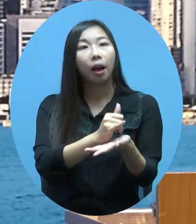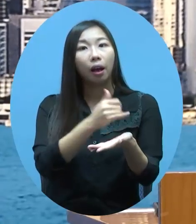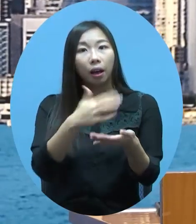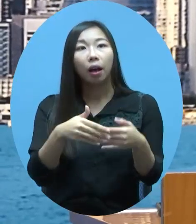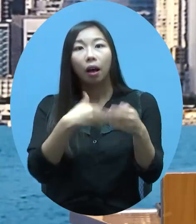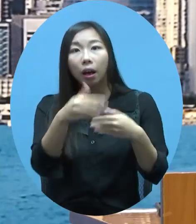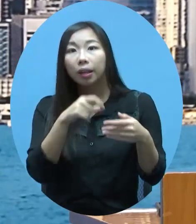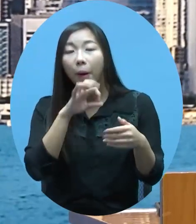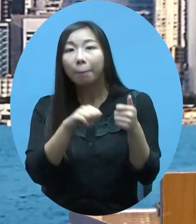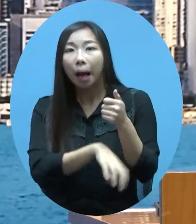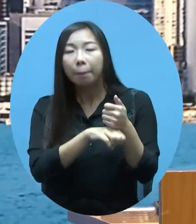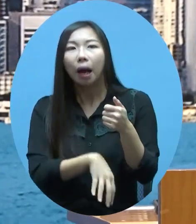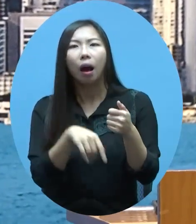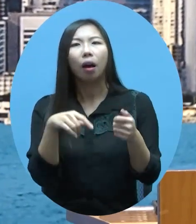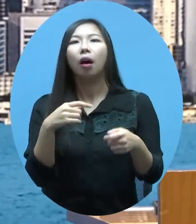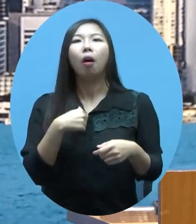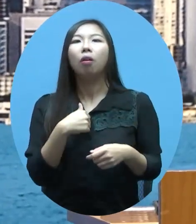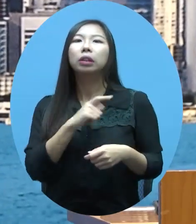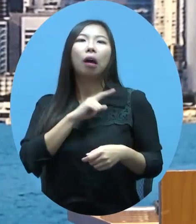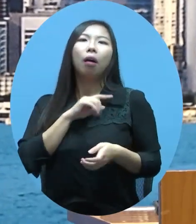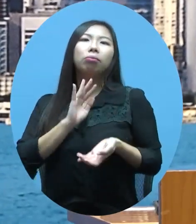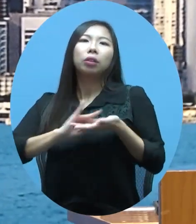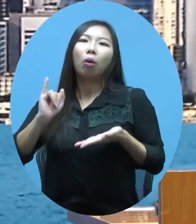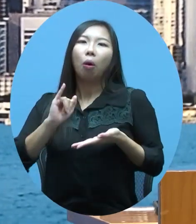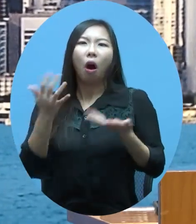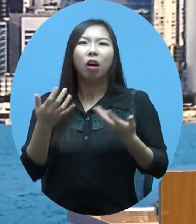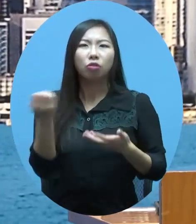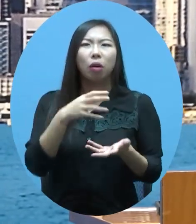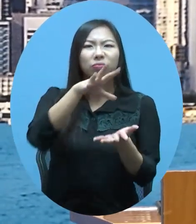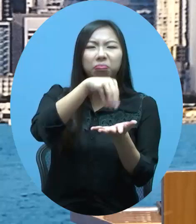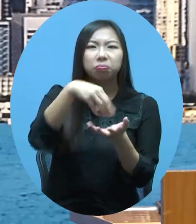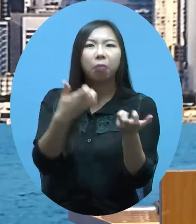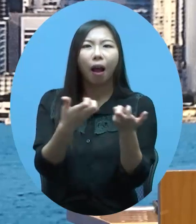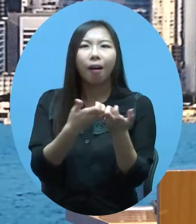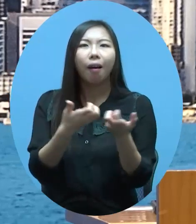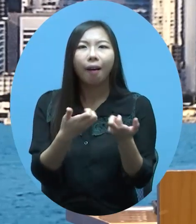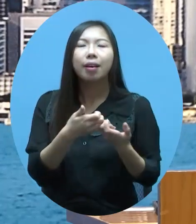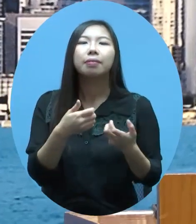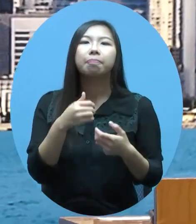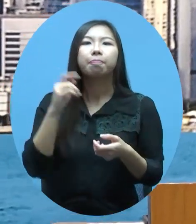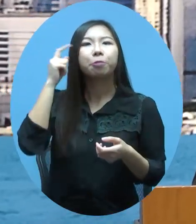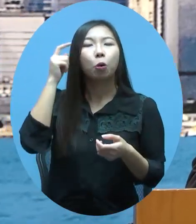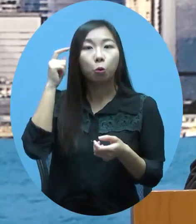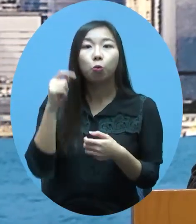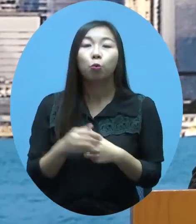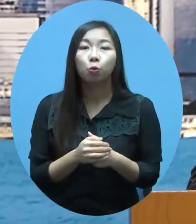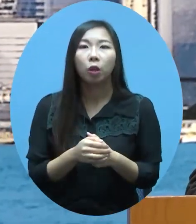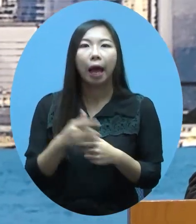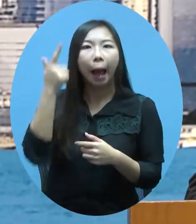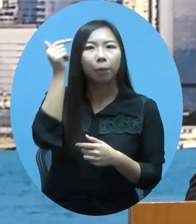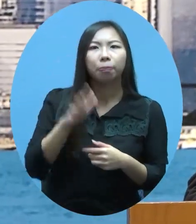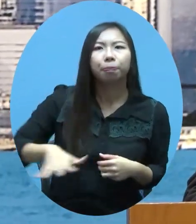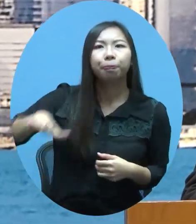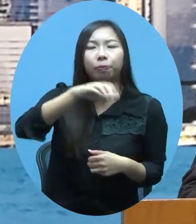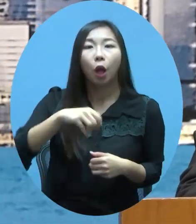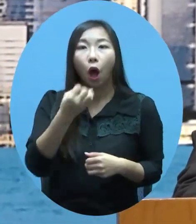有輻射的情況，我自己就不清楚，可能這個就要再統計一下才知道。那我們其實就希望所有香港人，即係